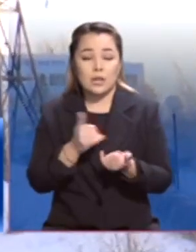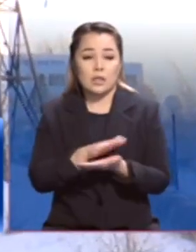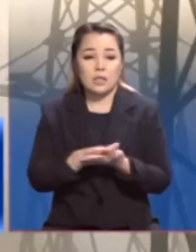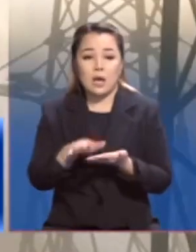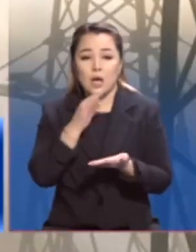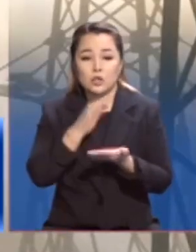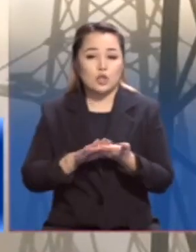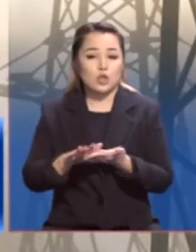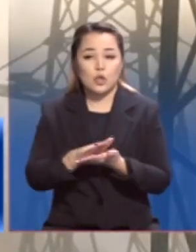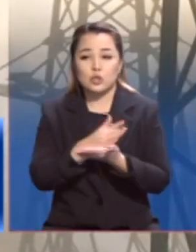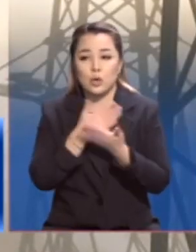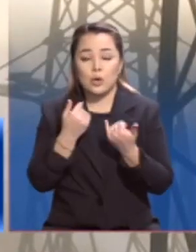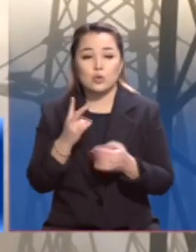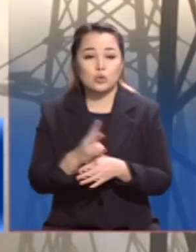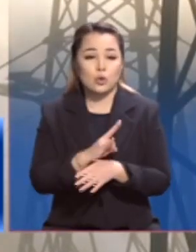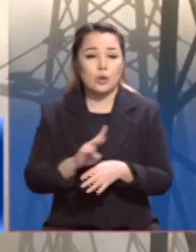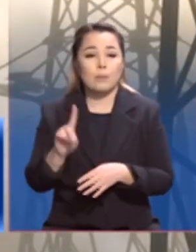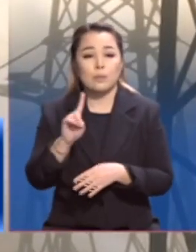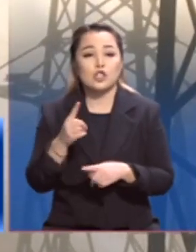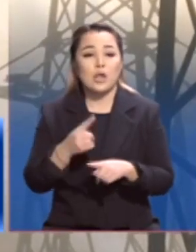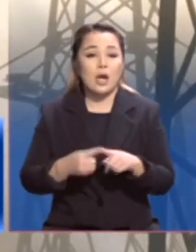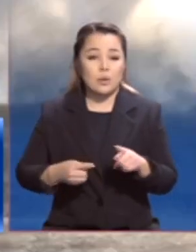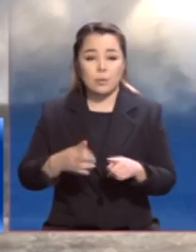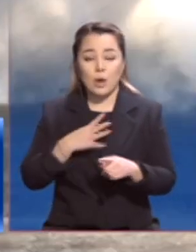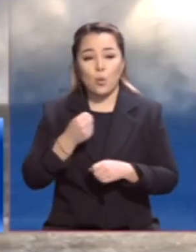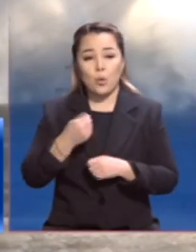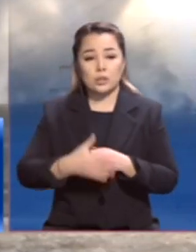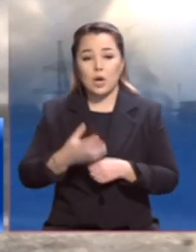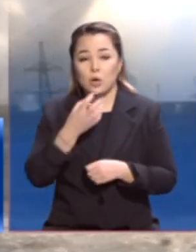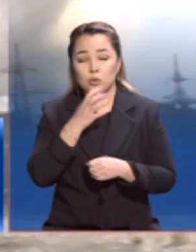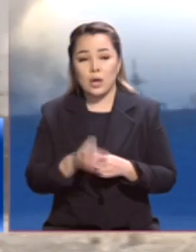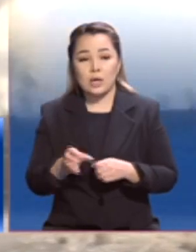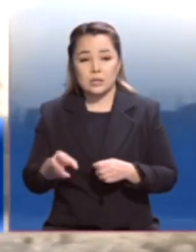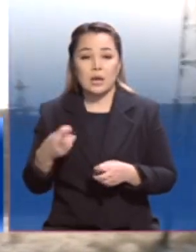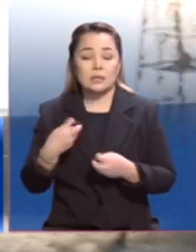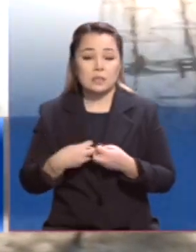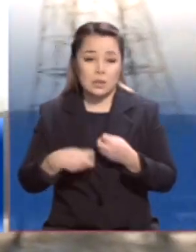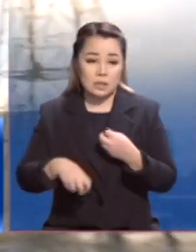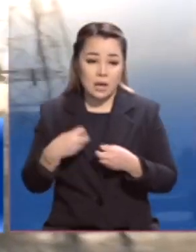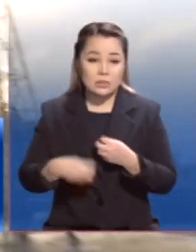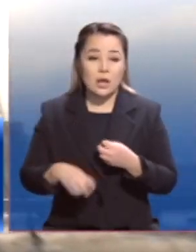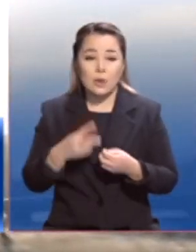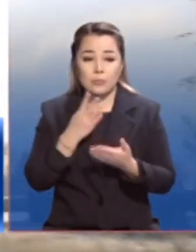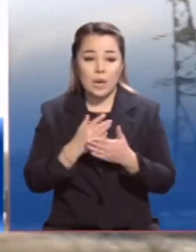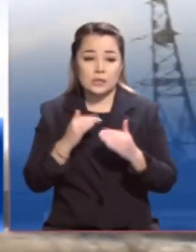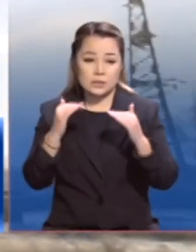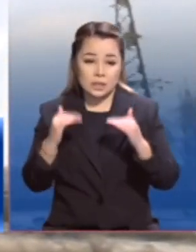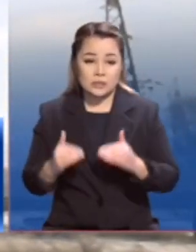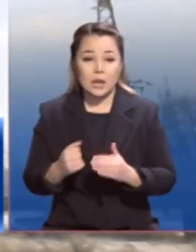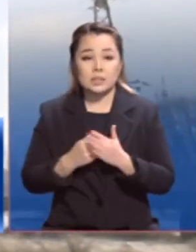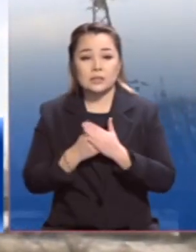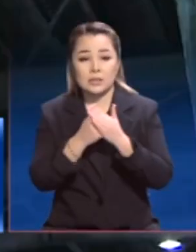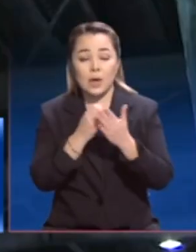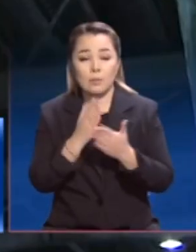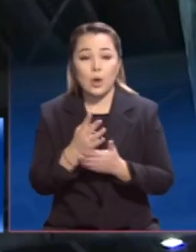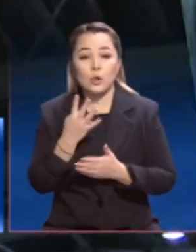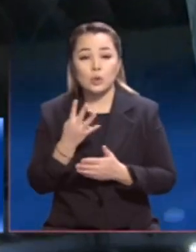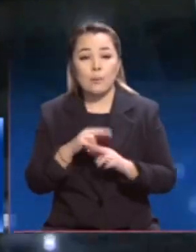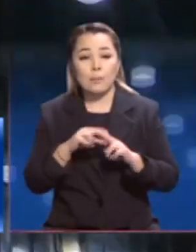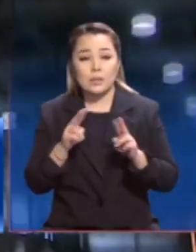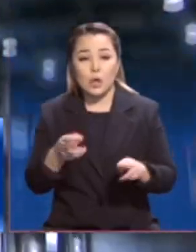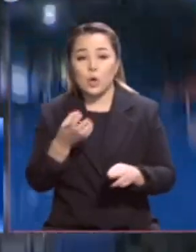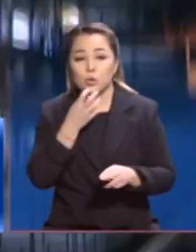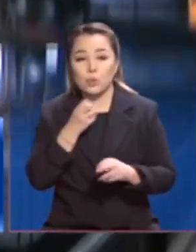алмайды. Түнгі 1:30 шамасында орталықтың жылу желілері зақымданып, желілік судың қысымы төмендеп кетеді. Соның салдарынан 4 бірдей